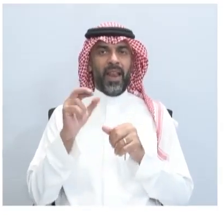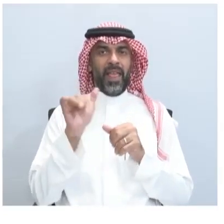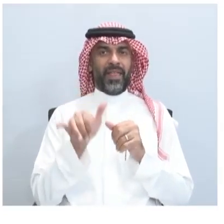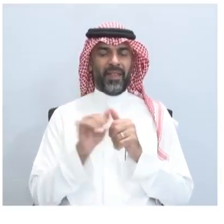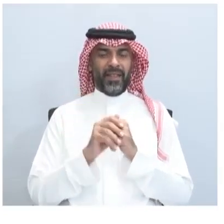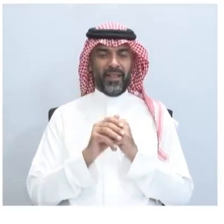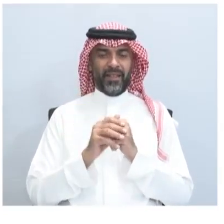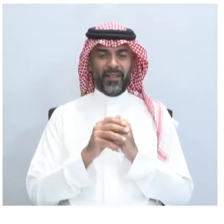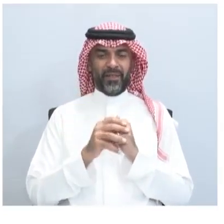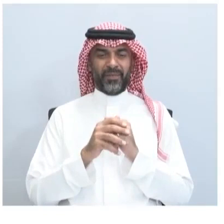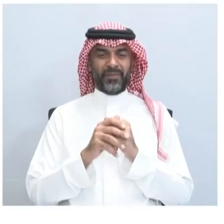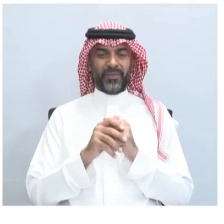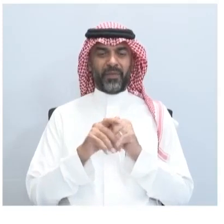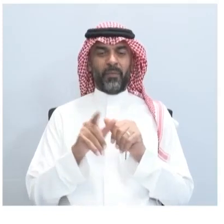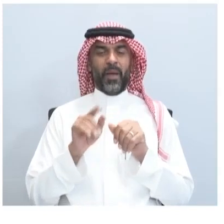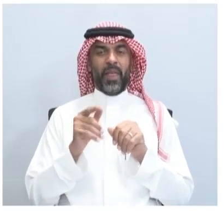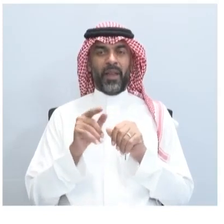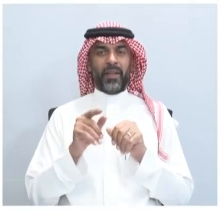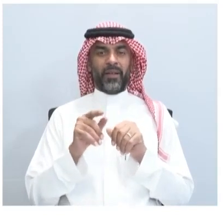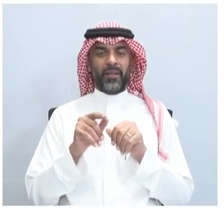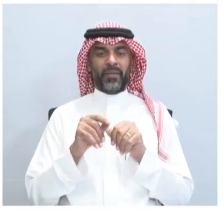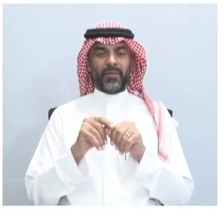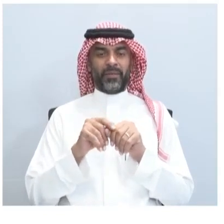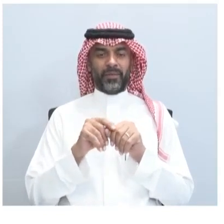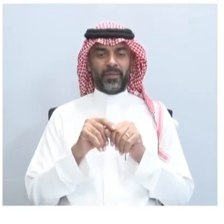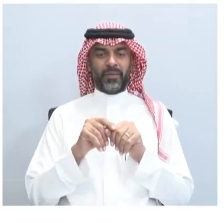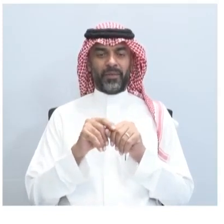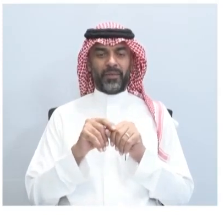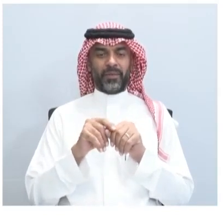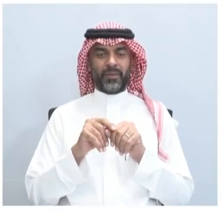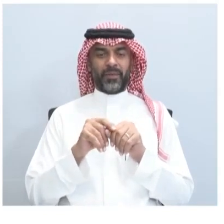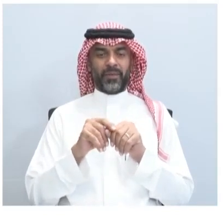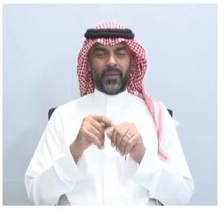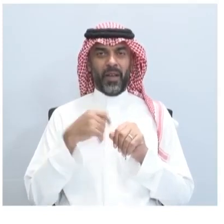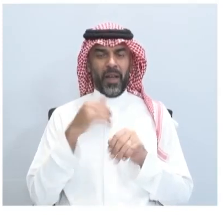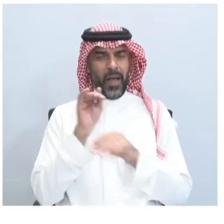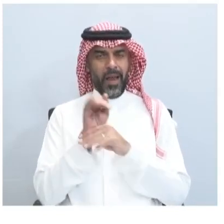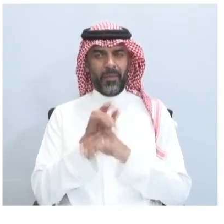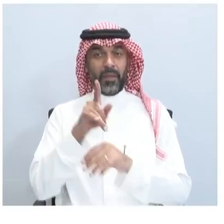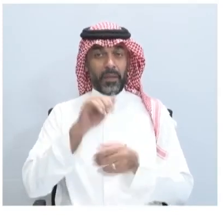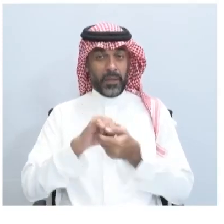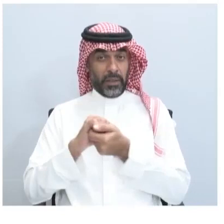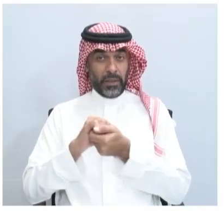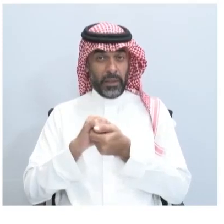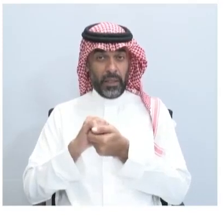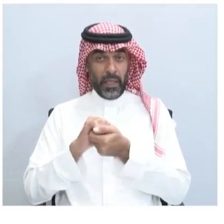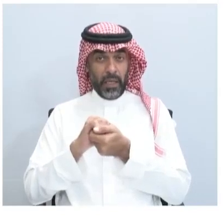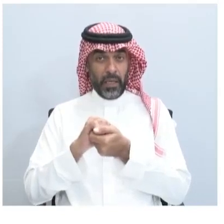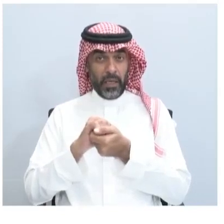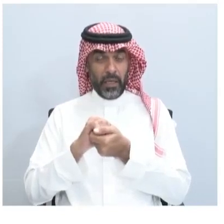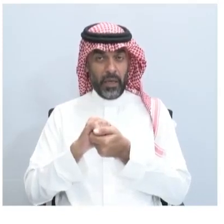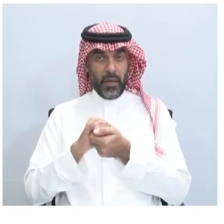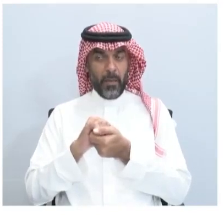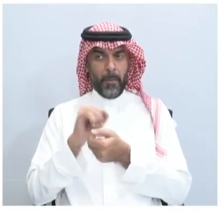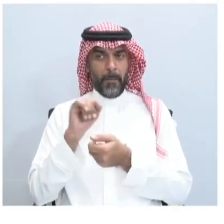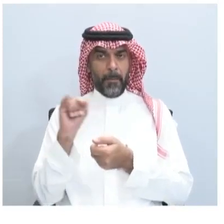تقول صديقك من صدقك انت لا تسال انت تخبر فكانك قلت صديقك